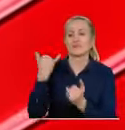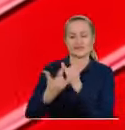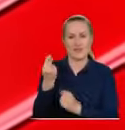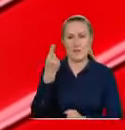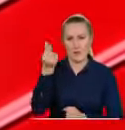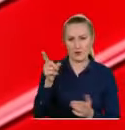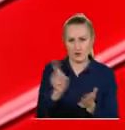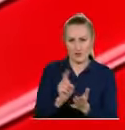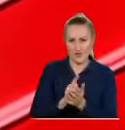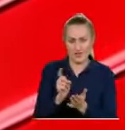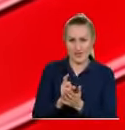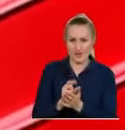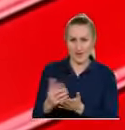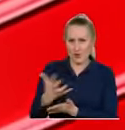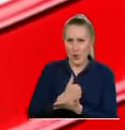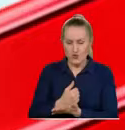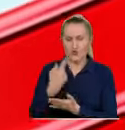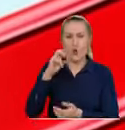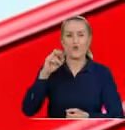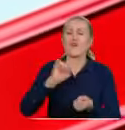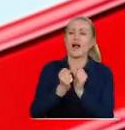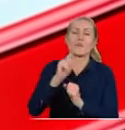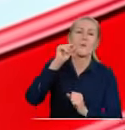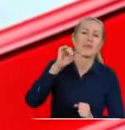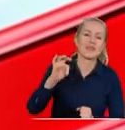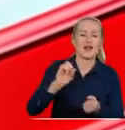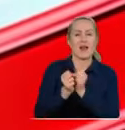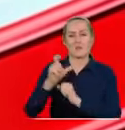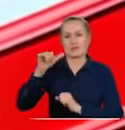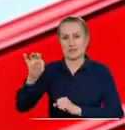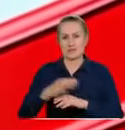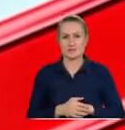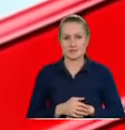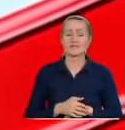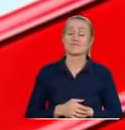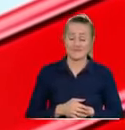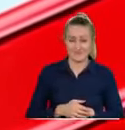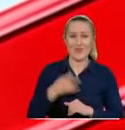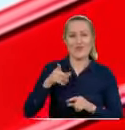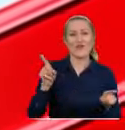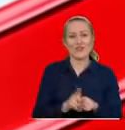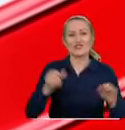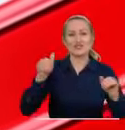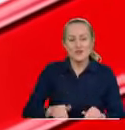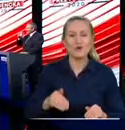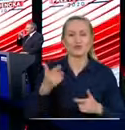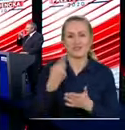podatku dochodowego albo CIT, albo PIT. Tak też można zlikwidować podatek.